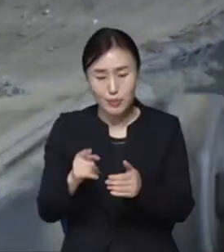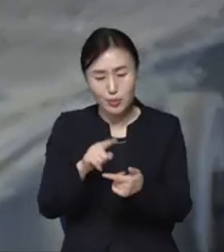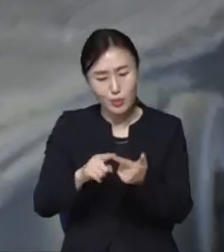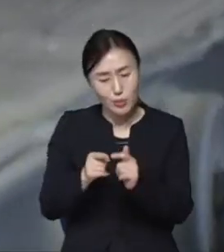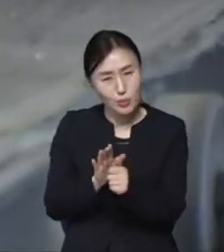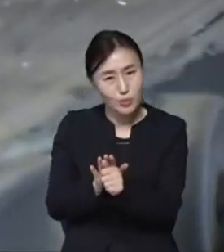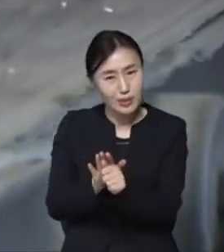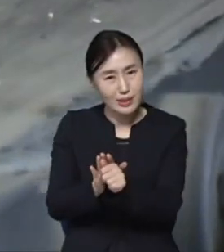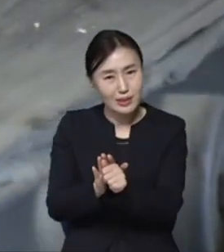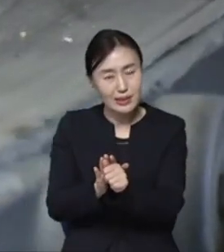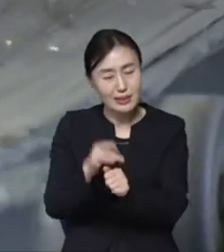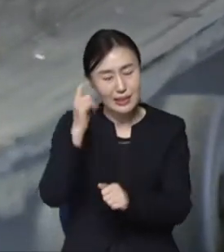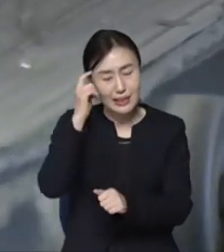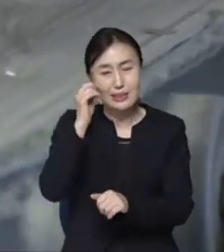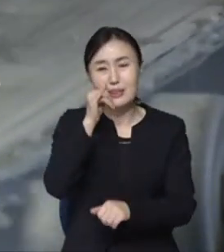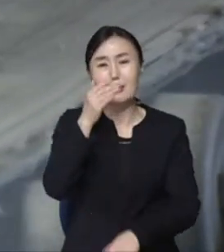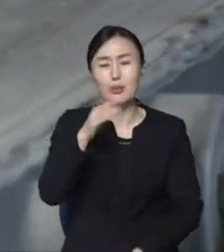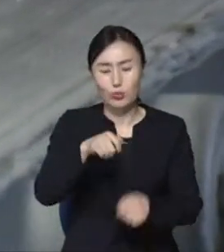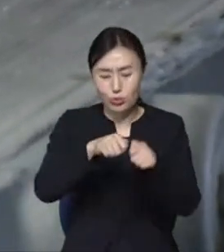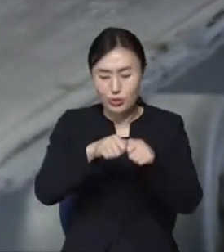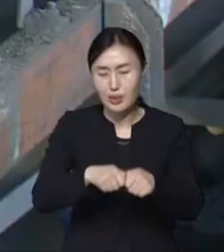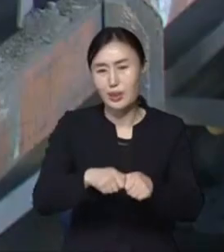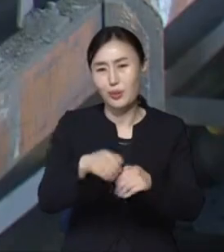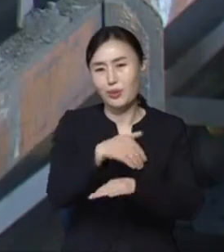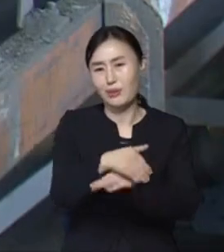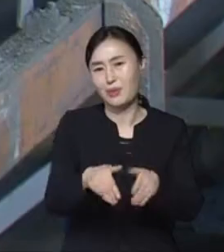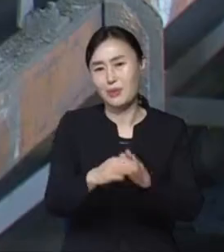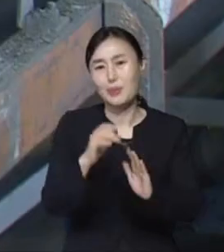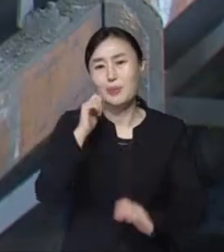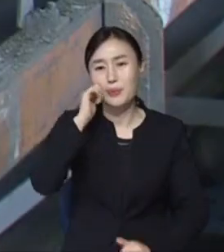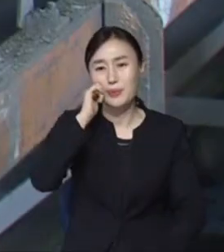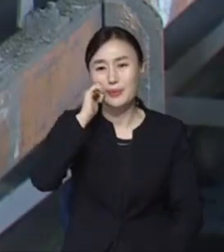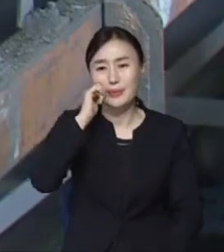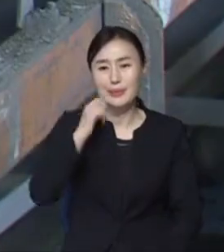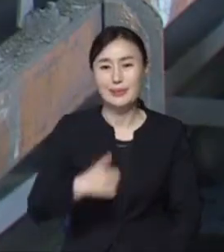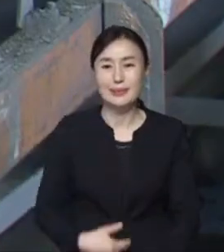입장이지만 아직 구체적인 계획은 나오지 않았습니다. KBC 고영민입니다.